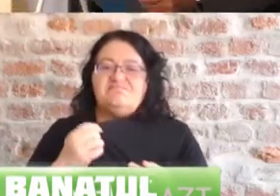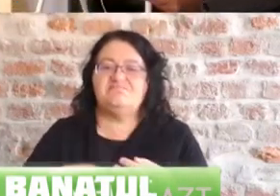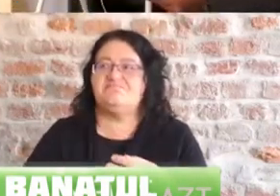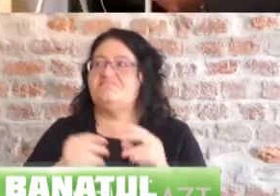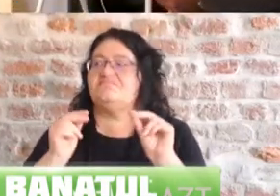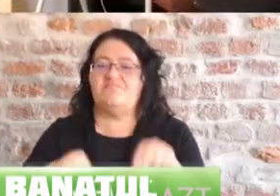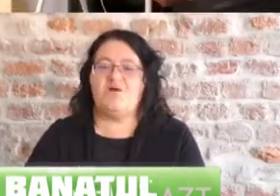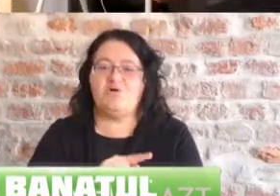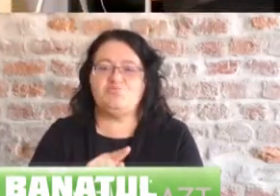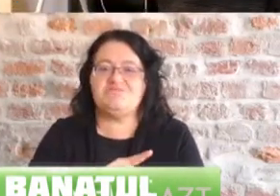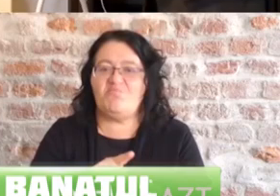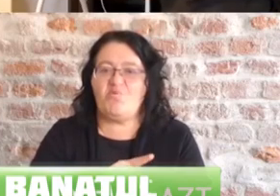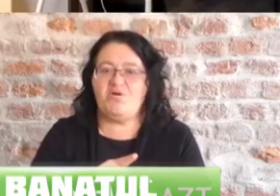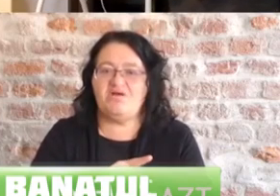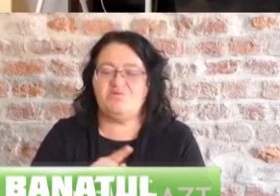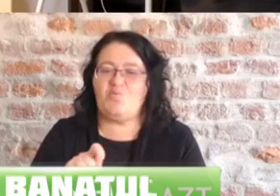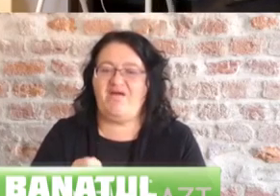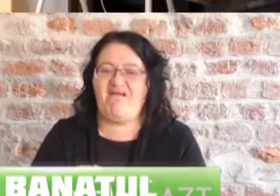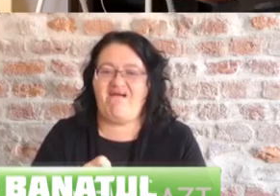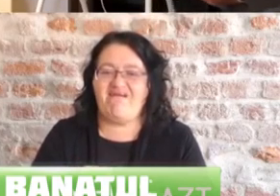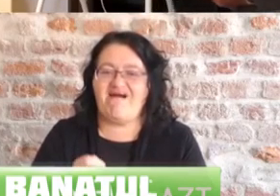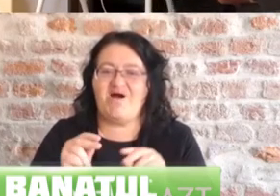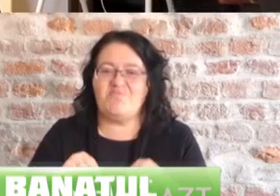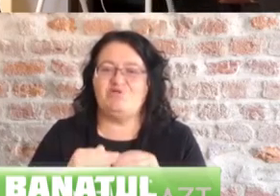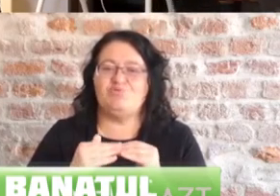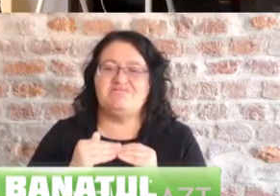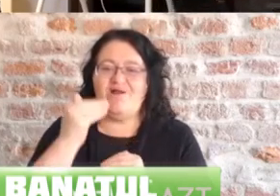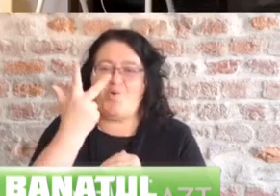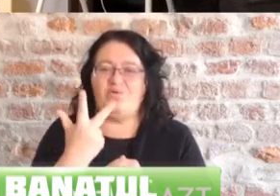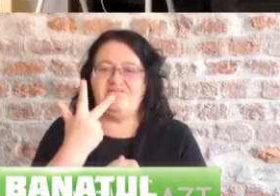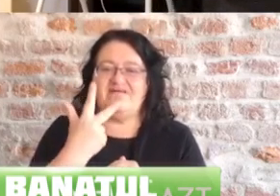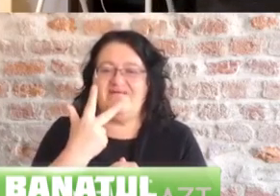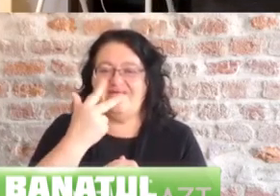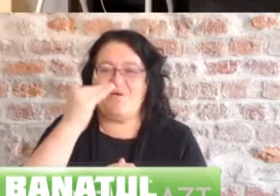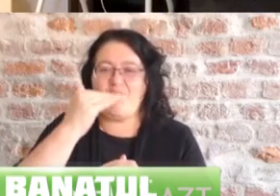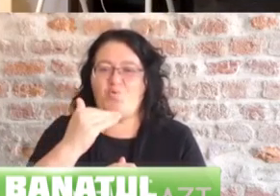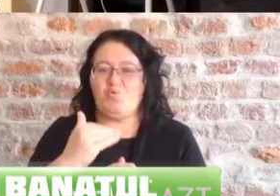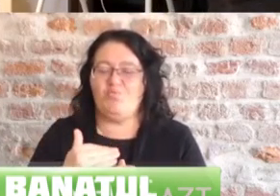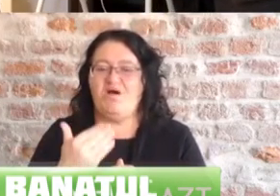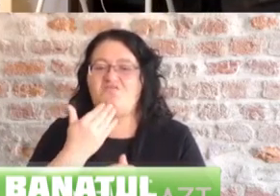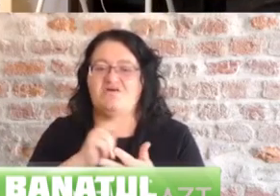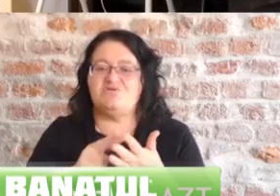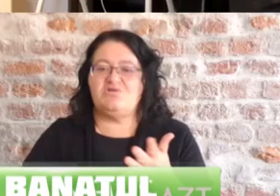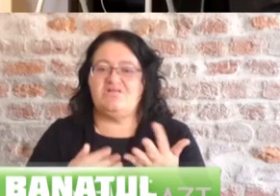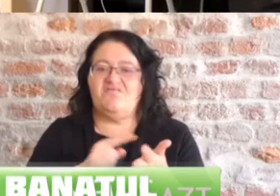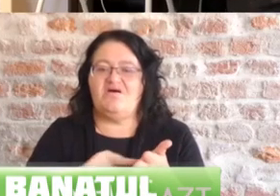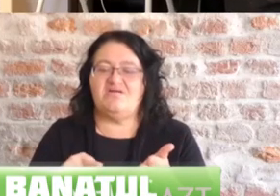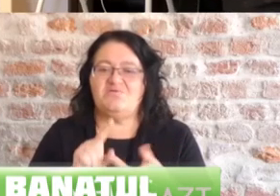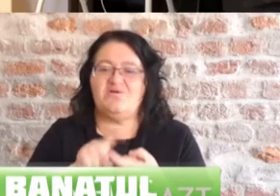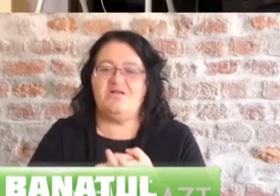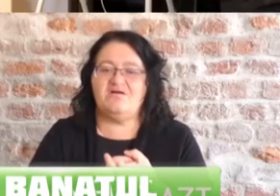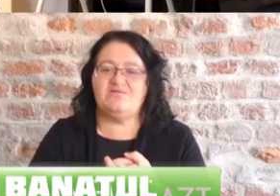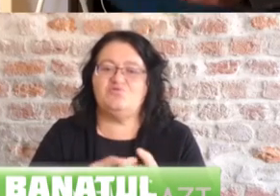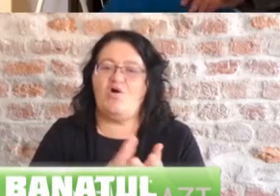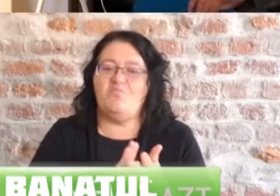Am ajuns la momentul cheie, am ajuns pe podium. Aș vrea să citesc câteva rânduri legate de